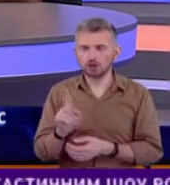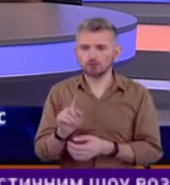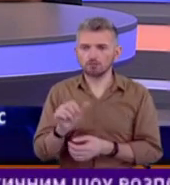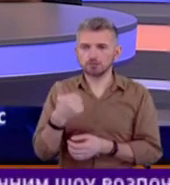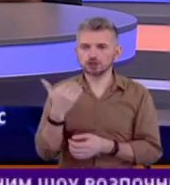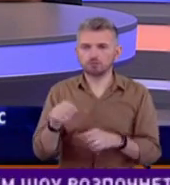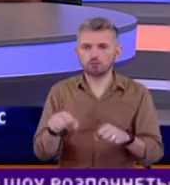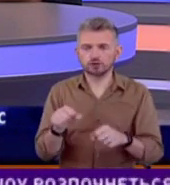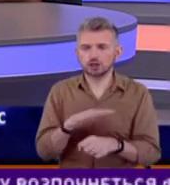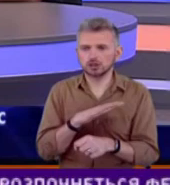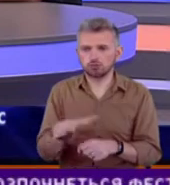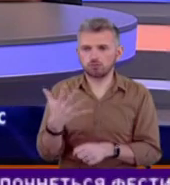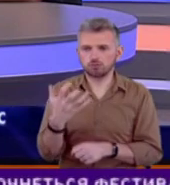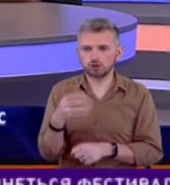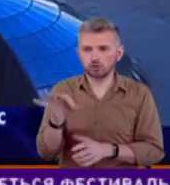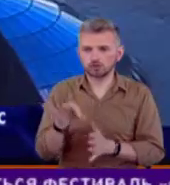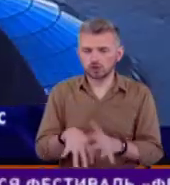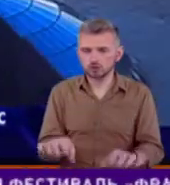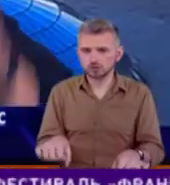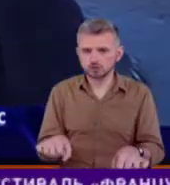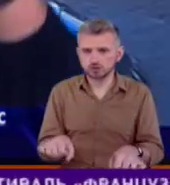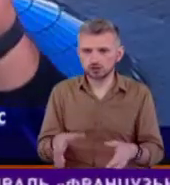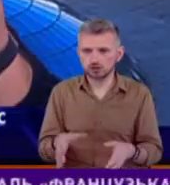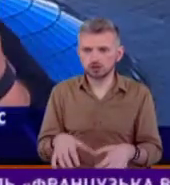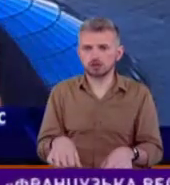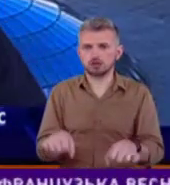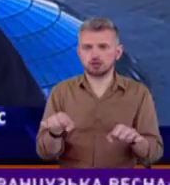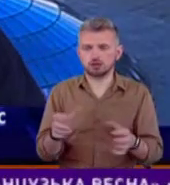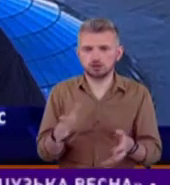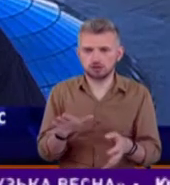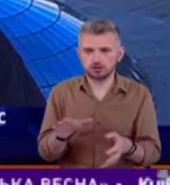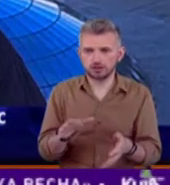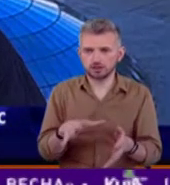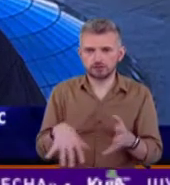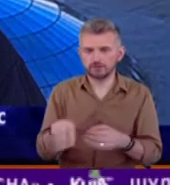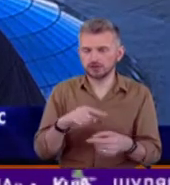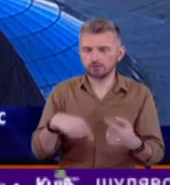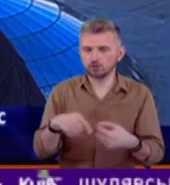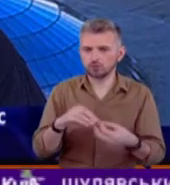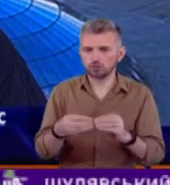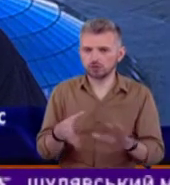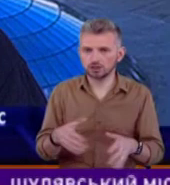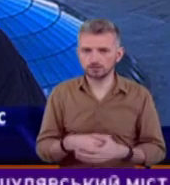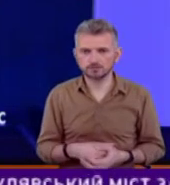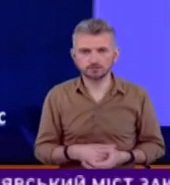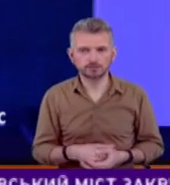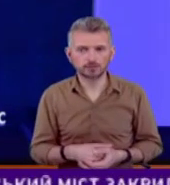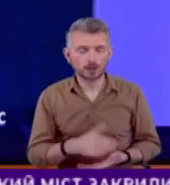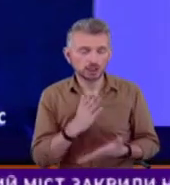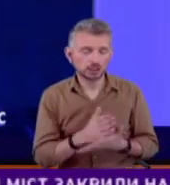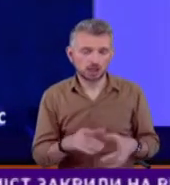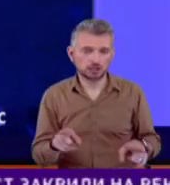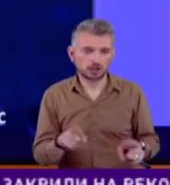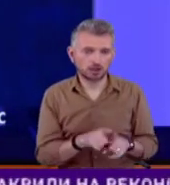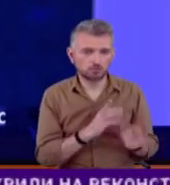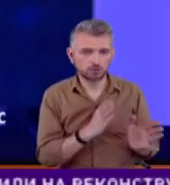твій мотоцикл не був 500 зразу, і ти трошки на гашетку, і все, і навколо проблема. Ну, є така